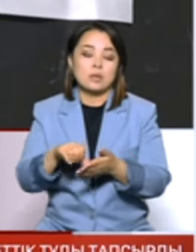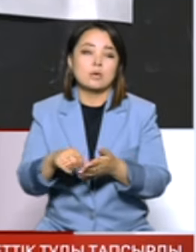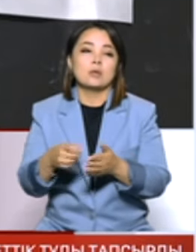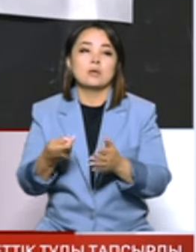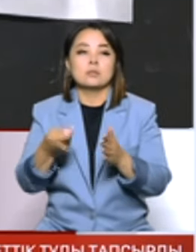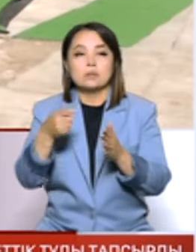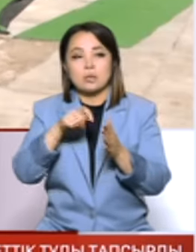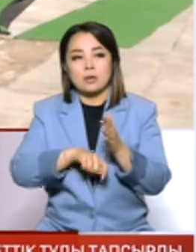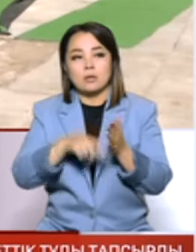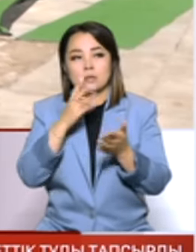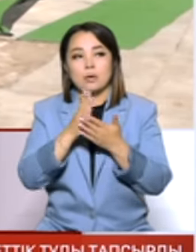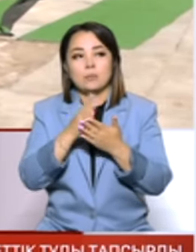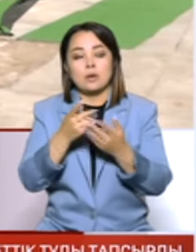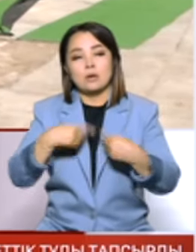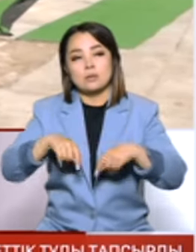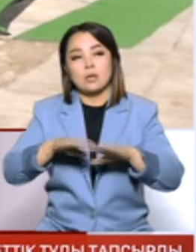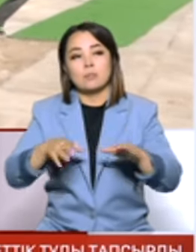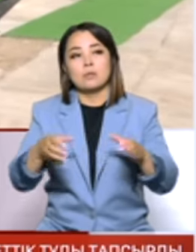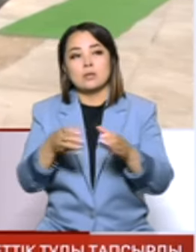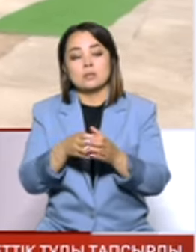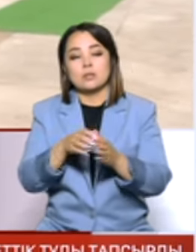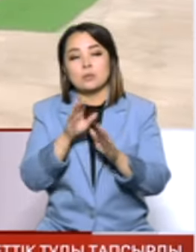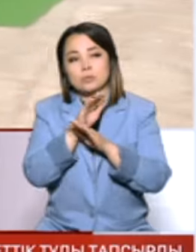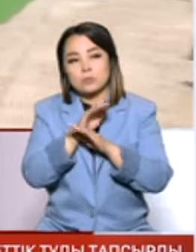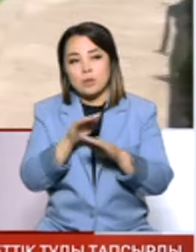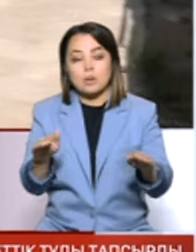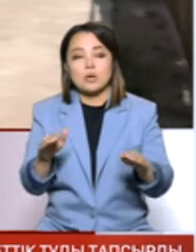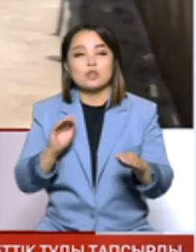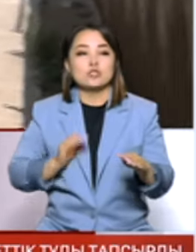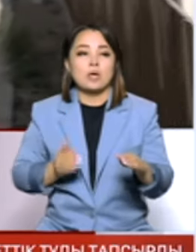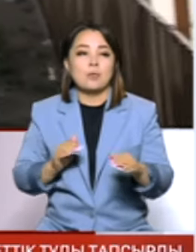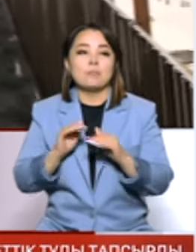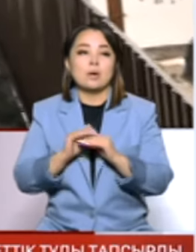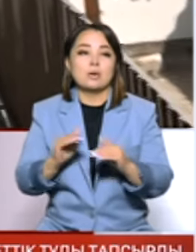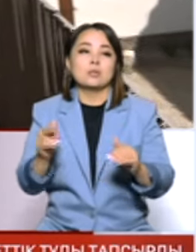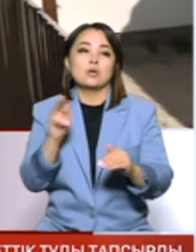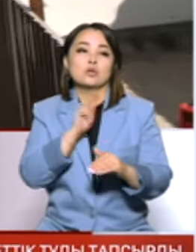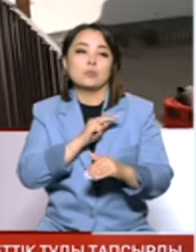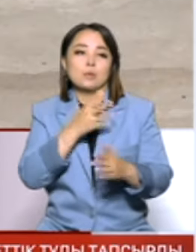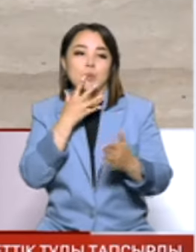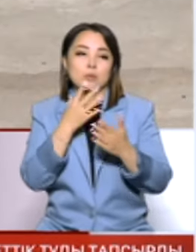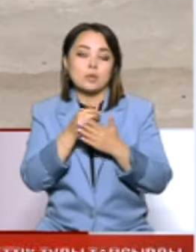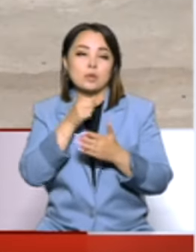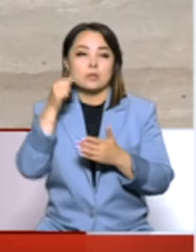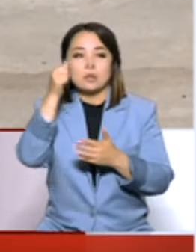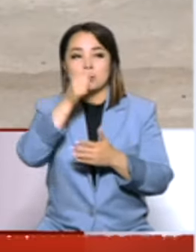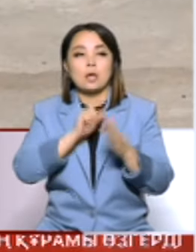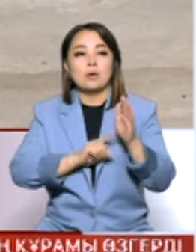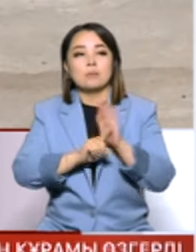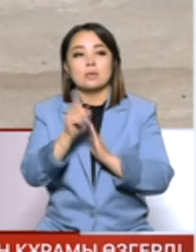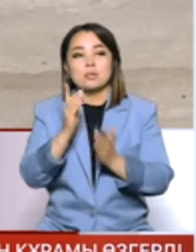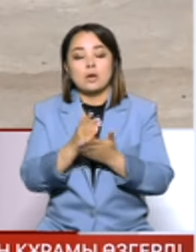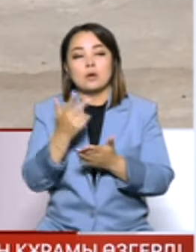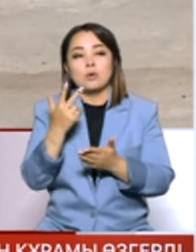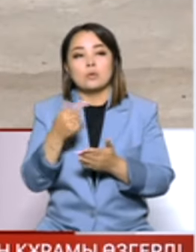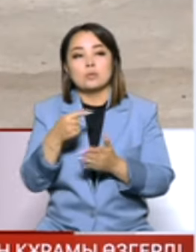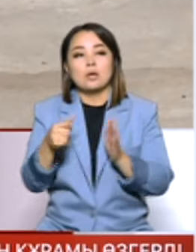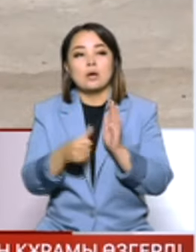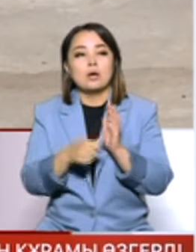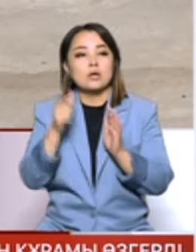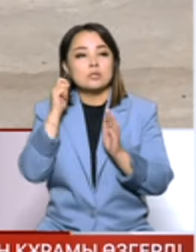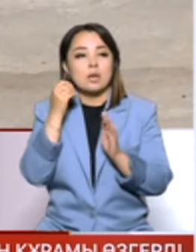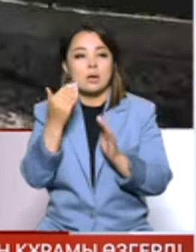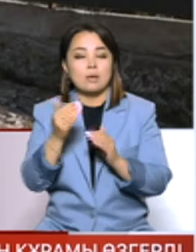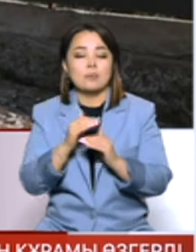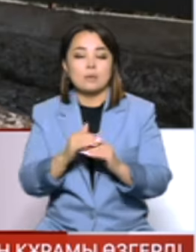мөрлеп кеткен. Ғимараттың айналасы тым тырыс, жекеменшік балабақша өз жұмысын өткен жылы бастаған. 3 пен 6 жас